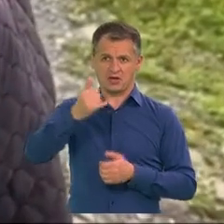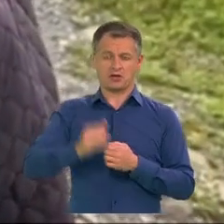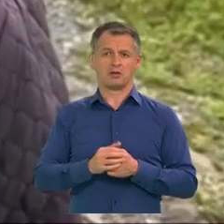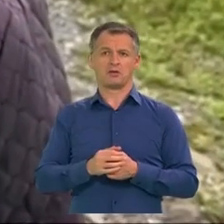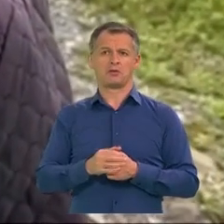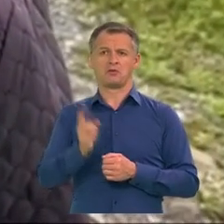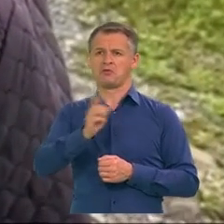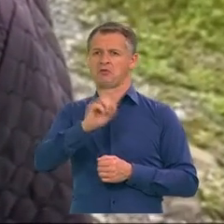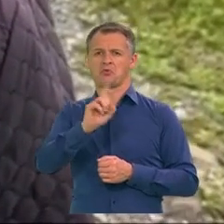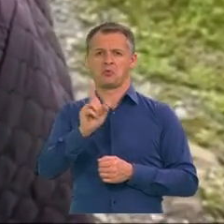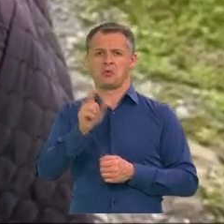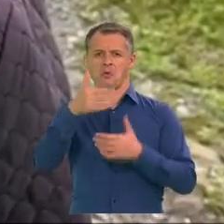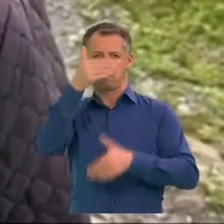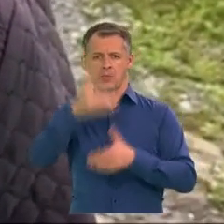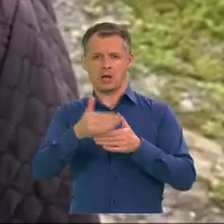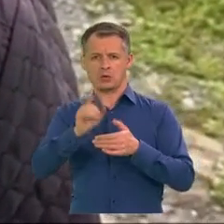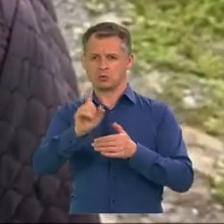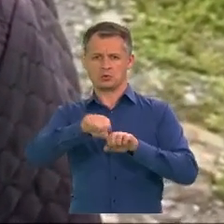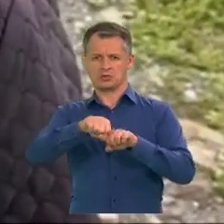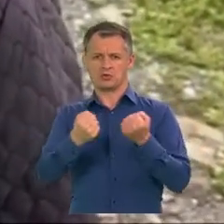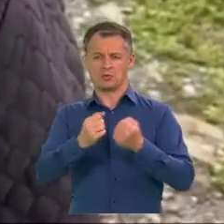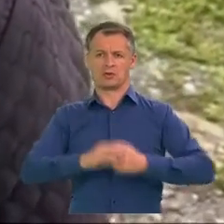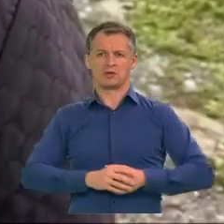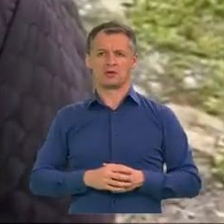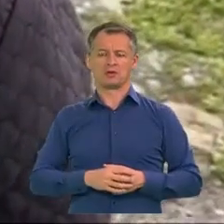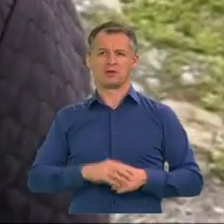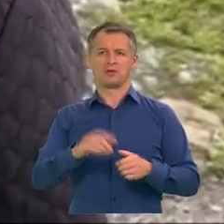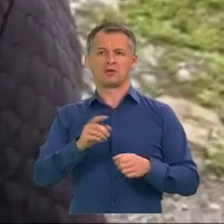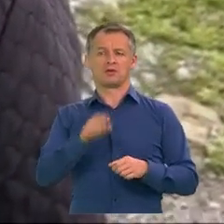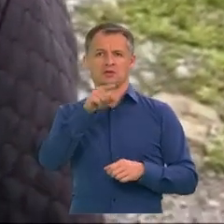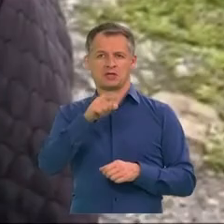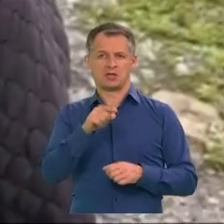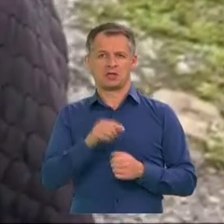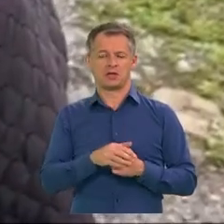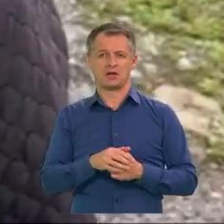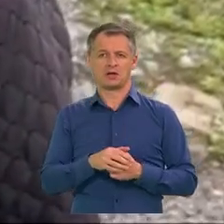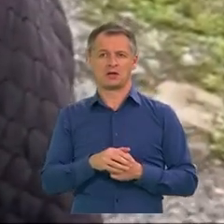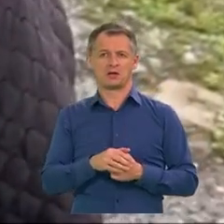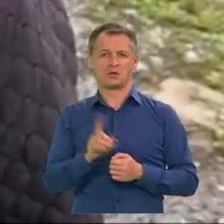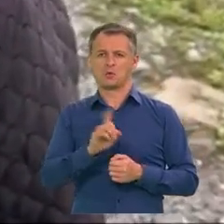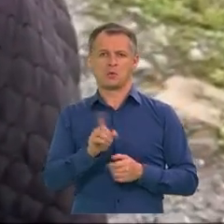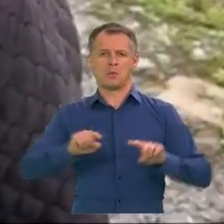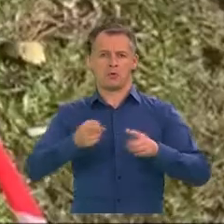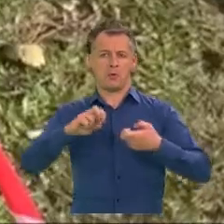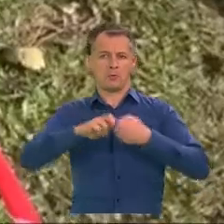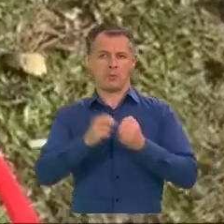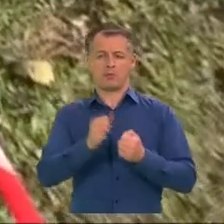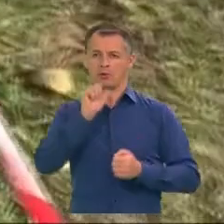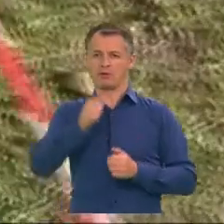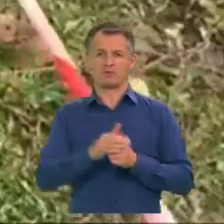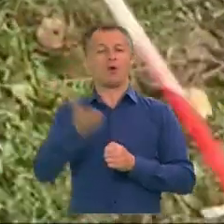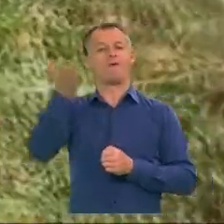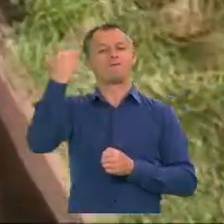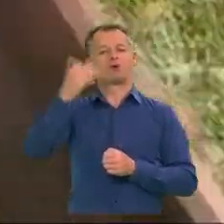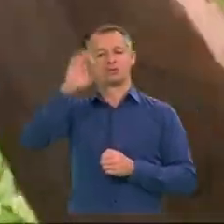Că acela nu se rupe, te obrazul și micuț. Nu că este mare. Pe asta nu ne afectează cu nimic. Un fost miner în